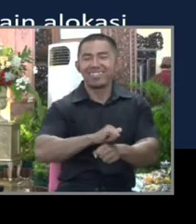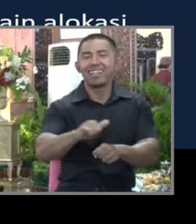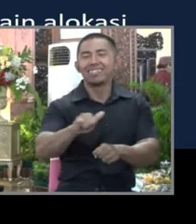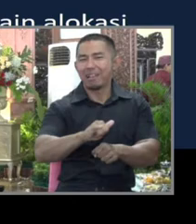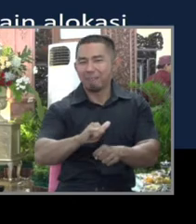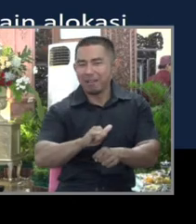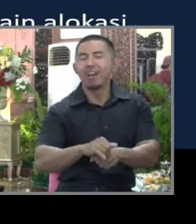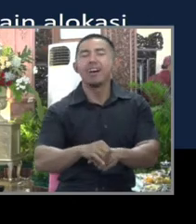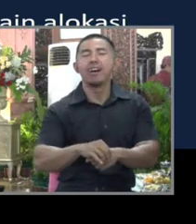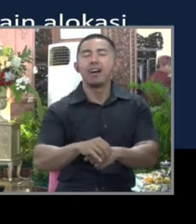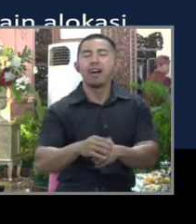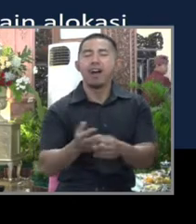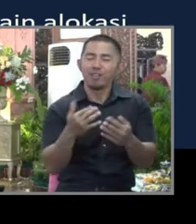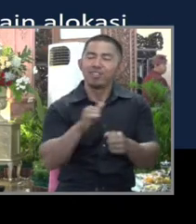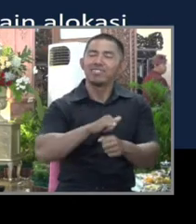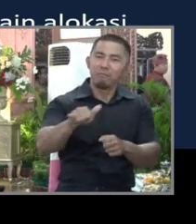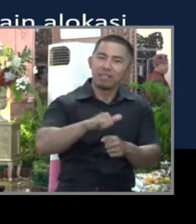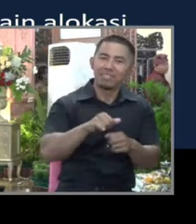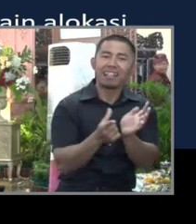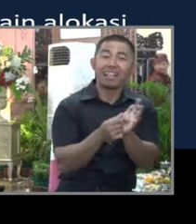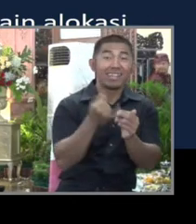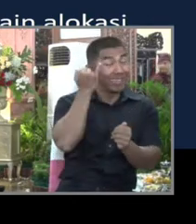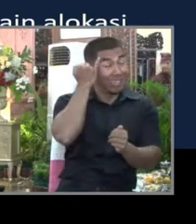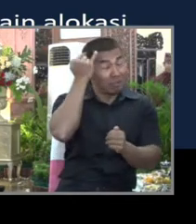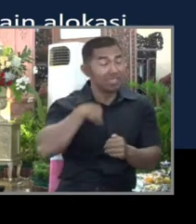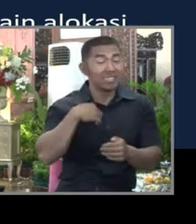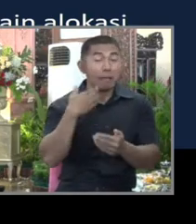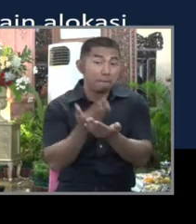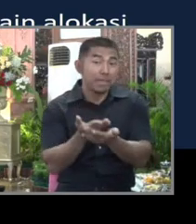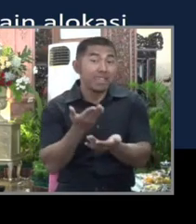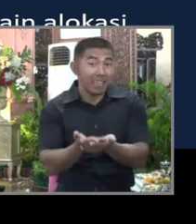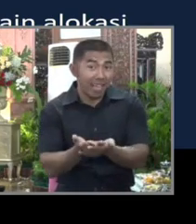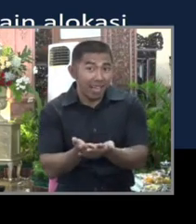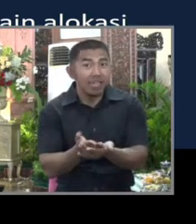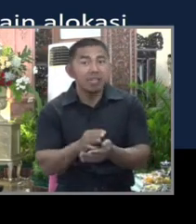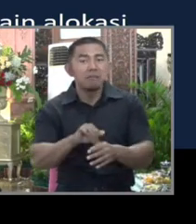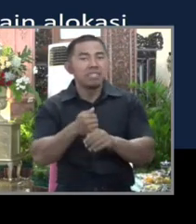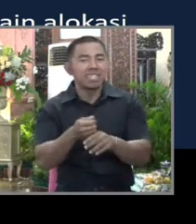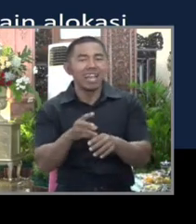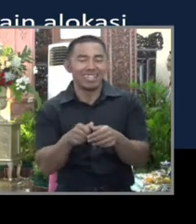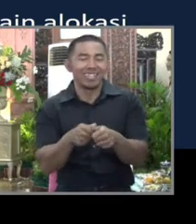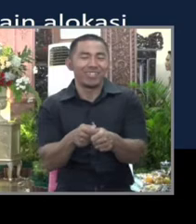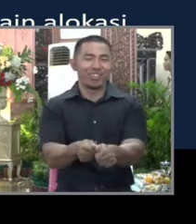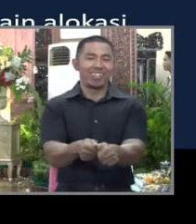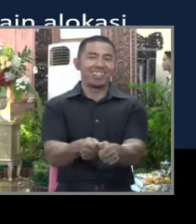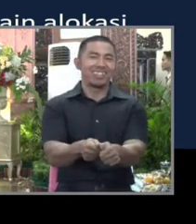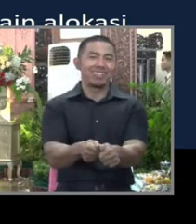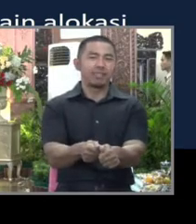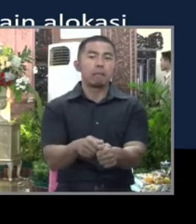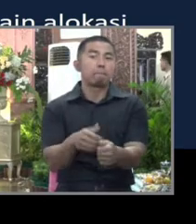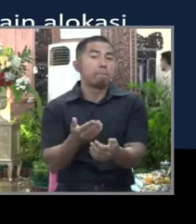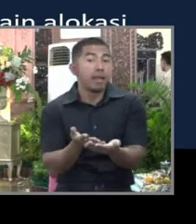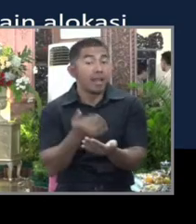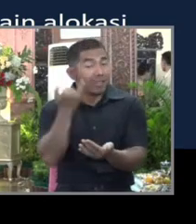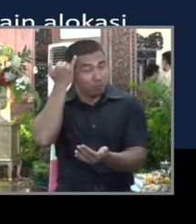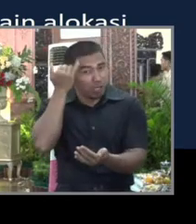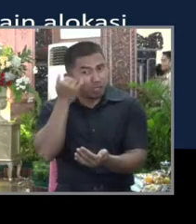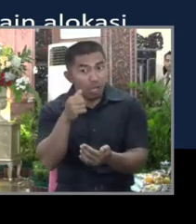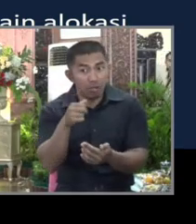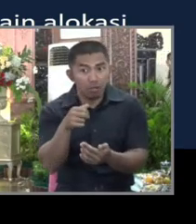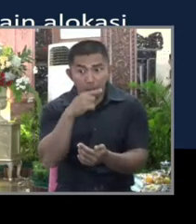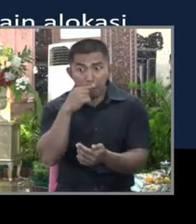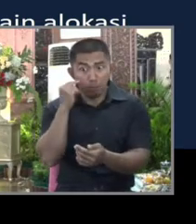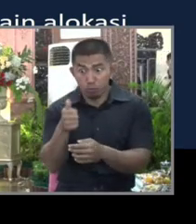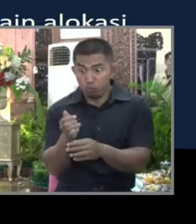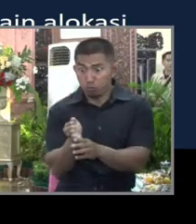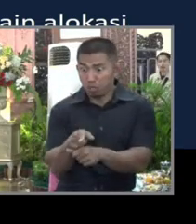yang diperoleh bareng-bareng, inovasinya tadi kenapa saya minta, ini nanti bisa kita tiru. Mana ini inovasi yang panjenengan